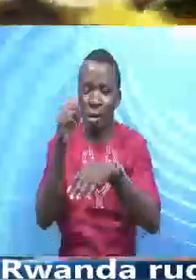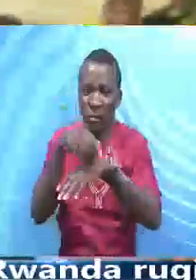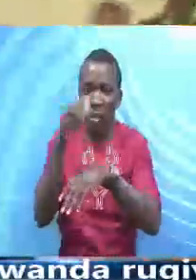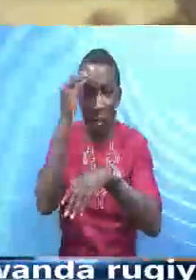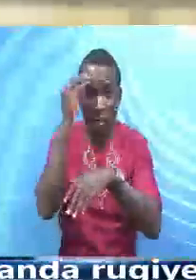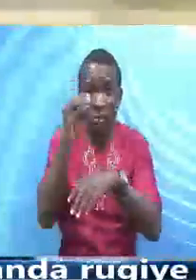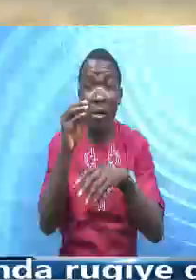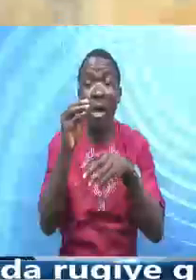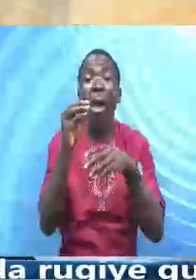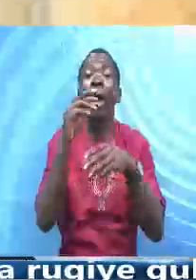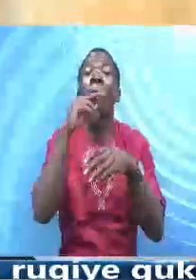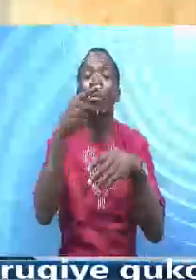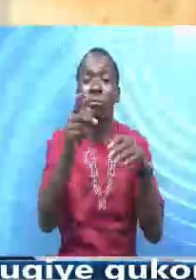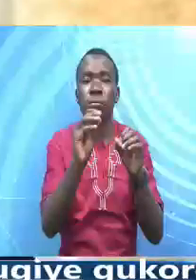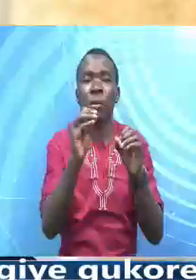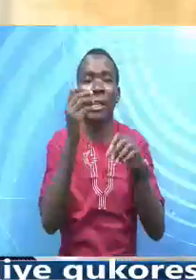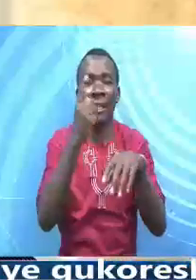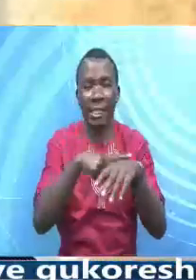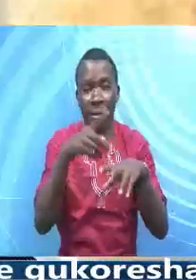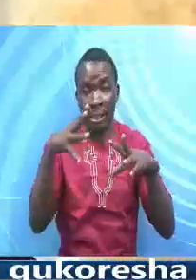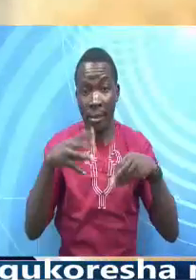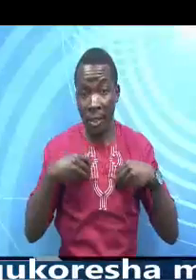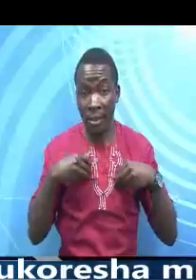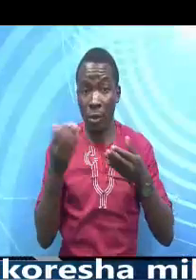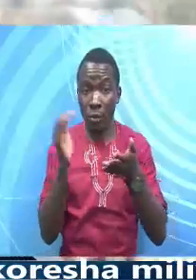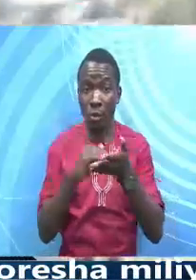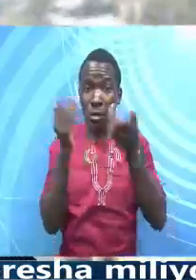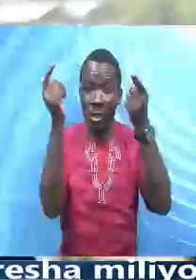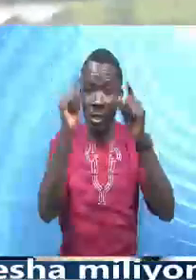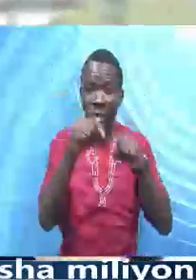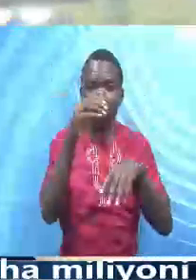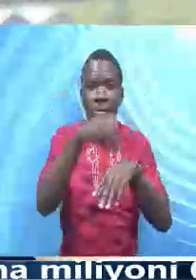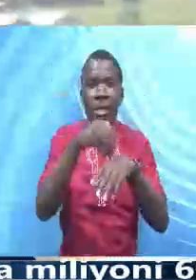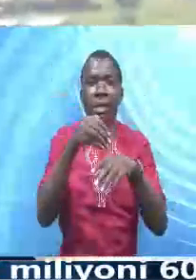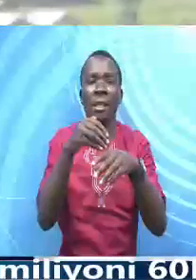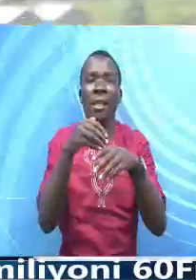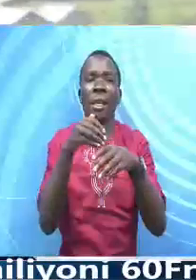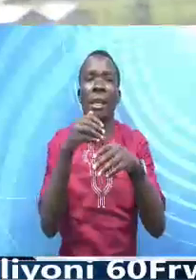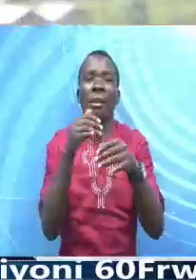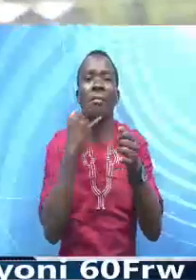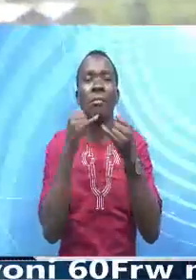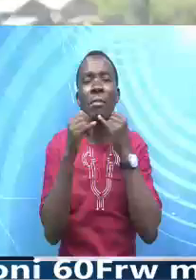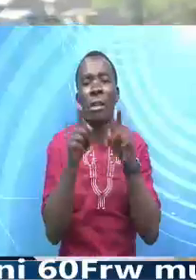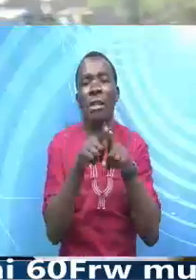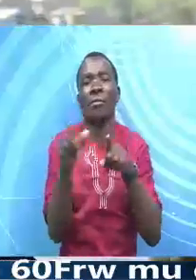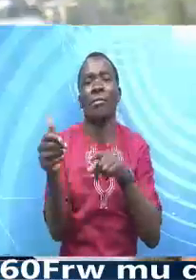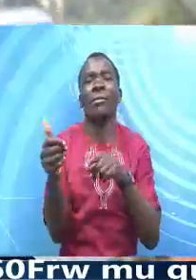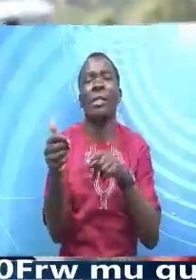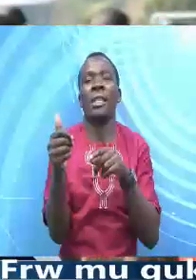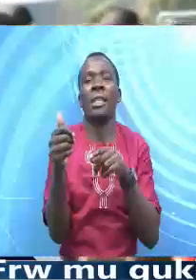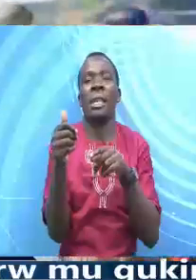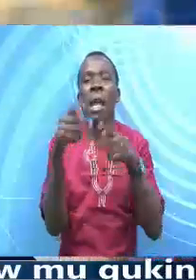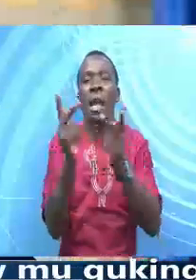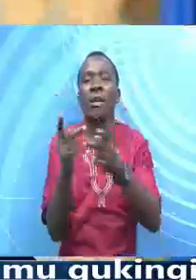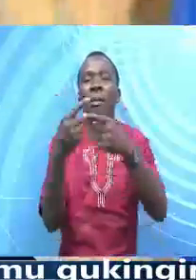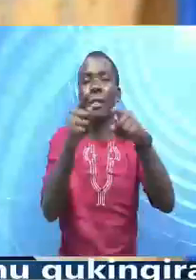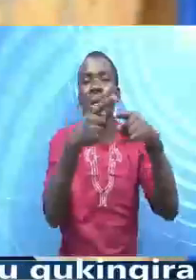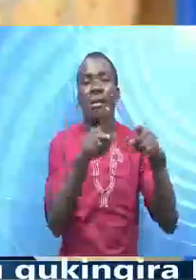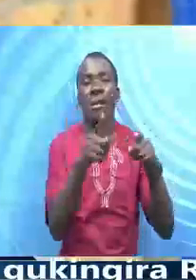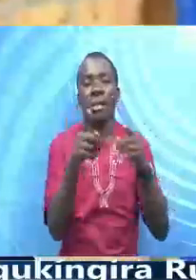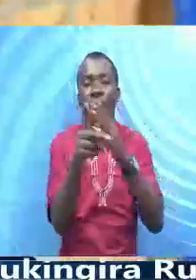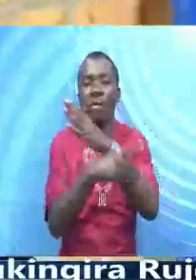nabwo ntibabusubiza. Mu gihe bazatwitabira tuzagaruka kuri iyi nkuru. Hirya no hino mu ntara zigize igihugu hongeye gufungurwa icyiciro cy'amashuri, nyamara